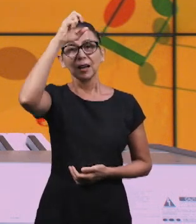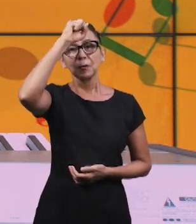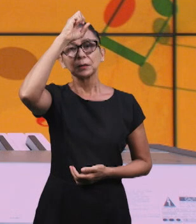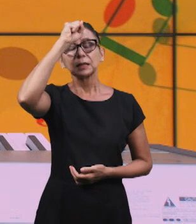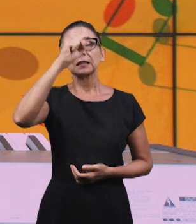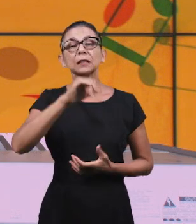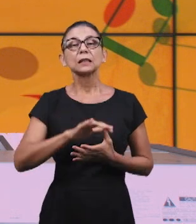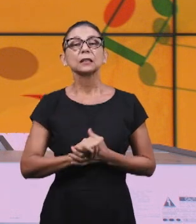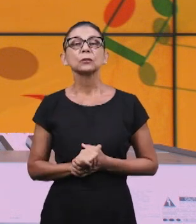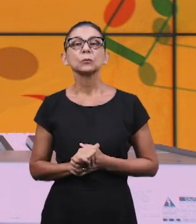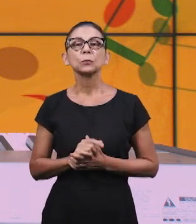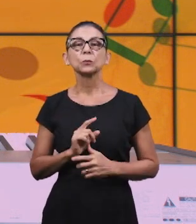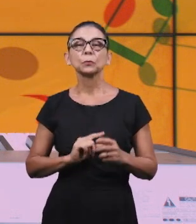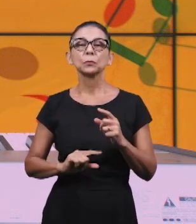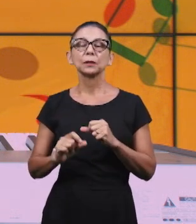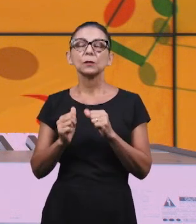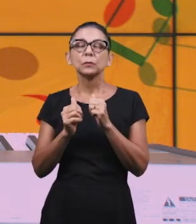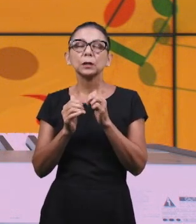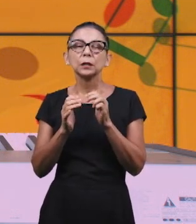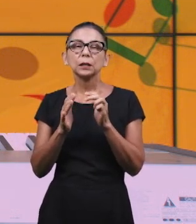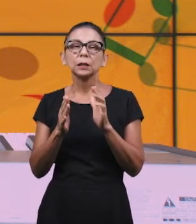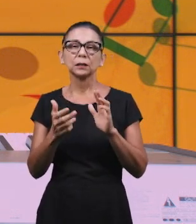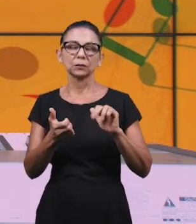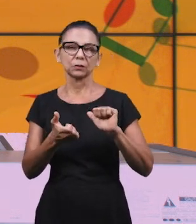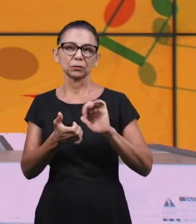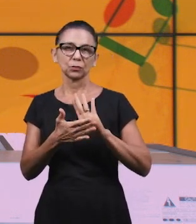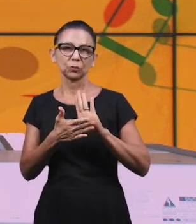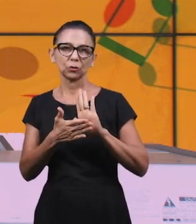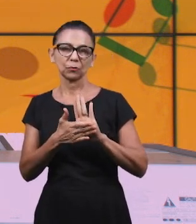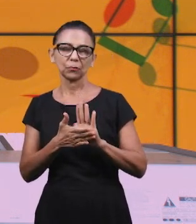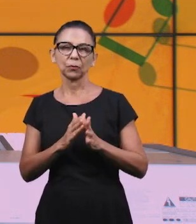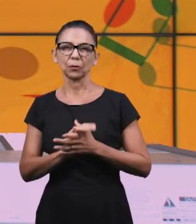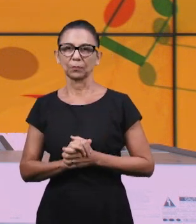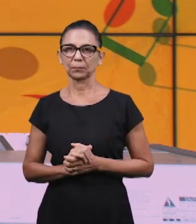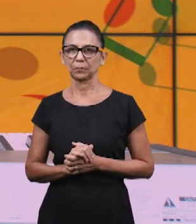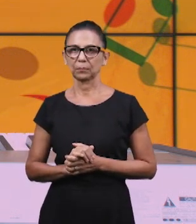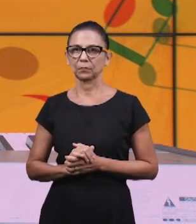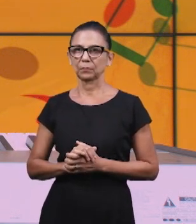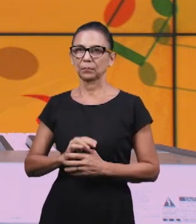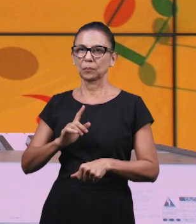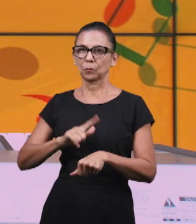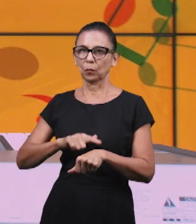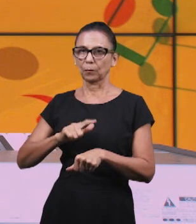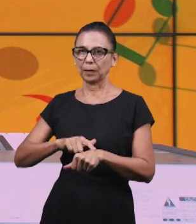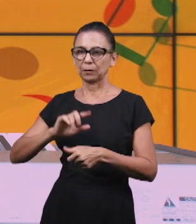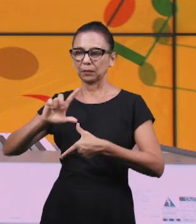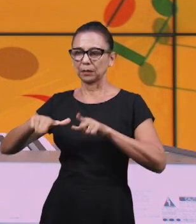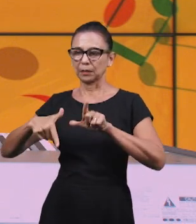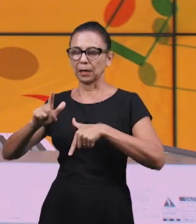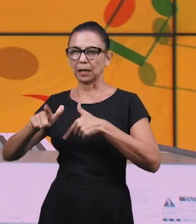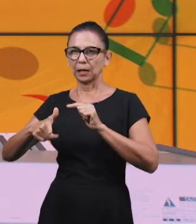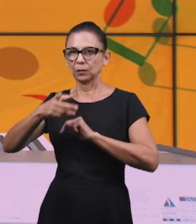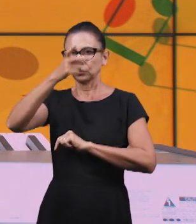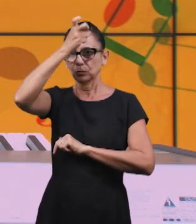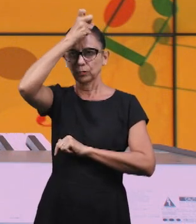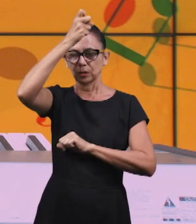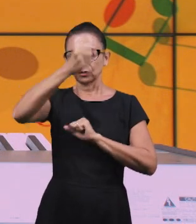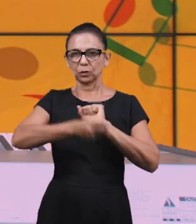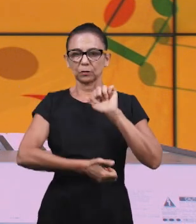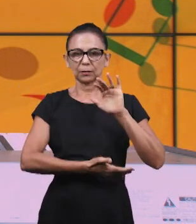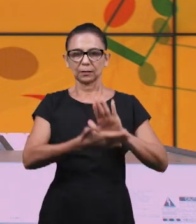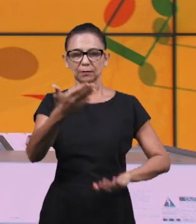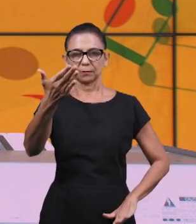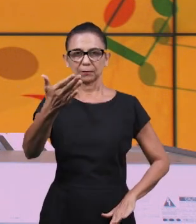Dieu. Nous sommes en train d'apprendre l'introduction simplifiée de la louange quand Israël a quitté l'Égypte.